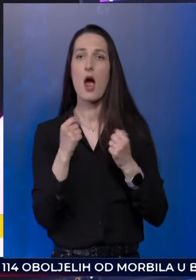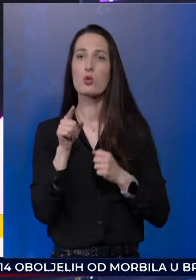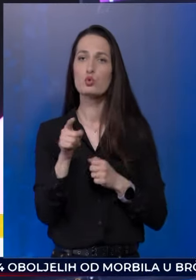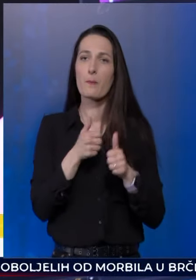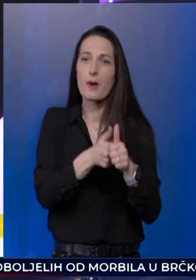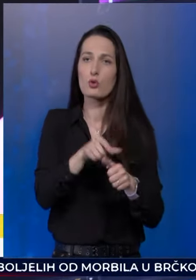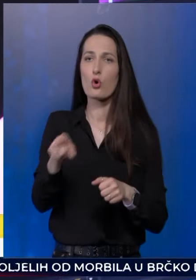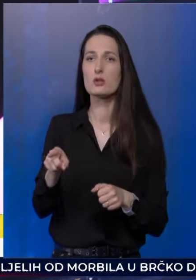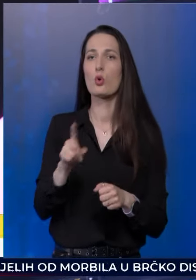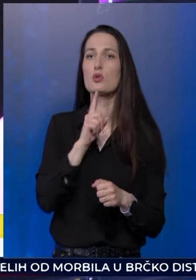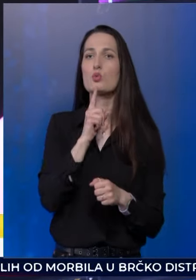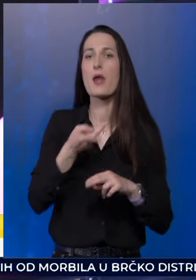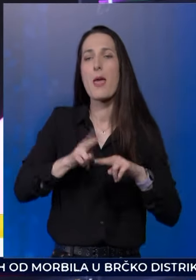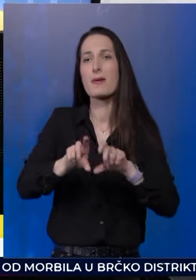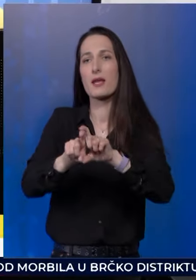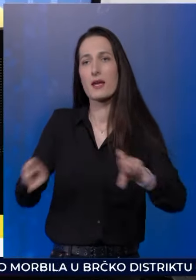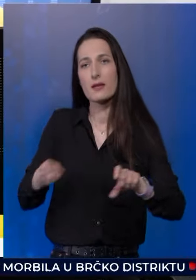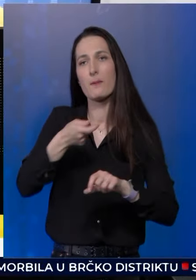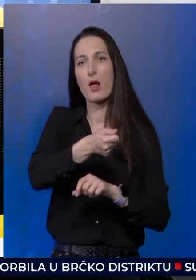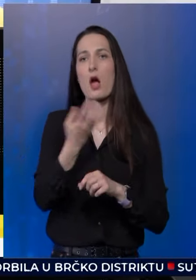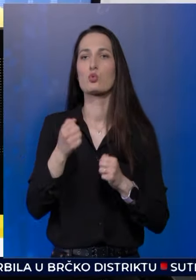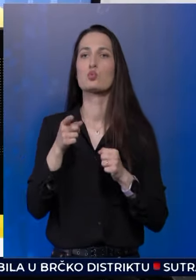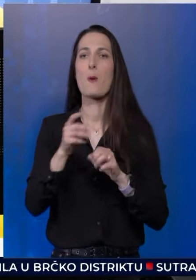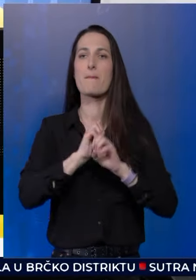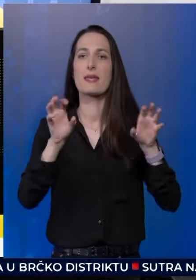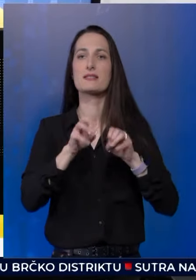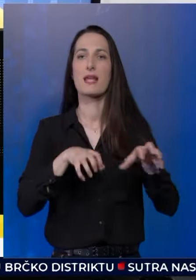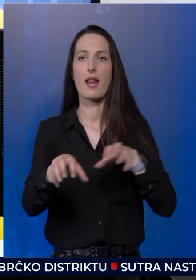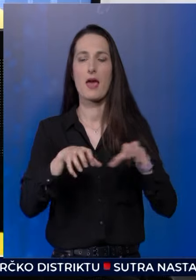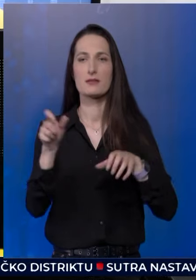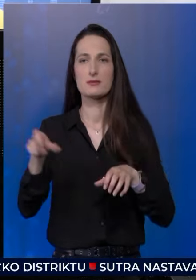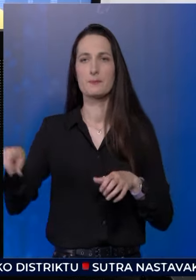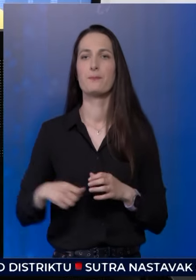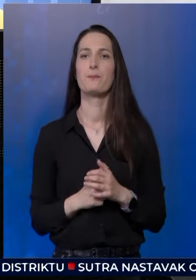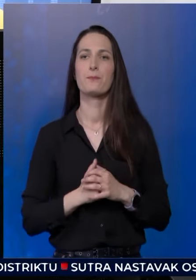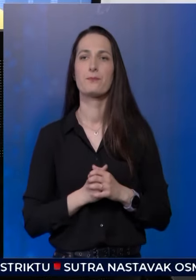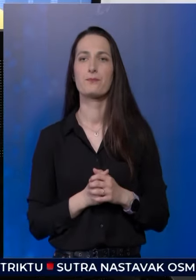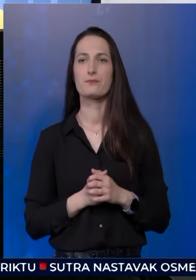će platiti oni koji su najmanje krivi, a to su medijski radnici.